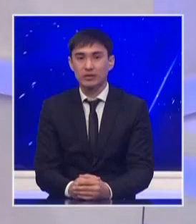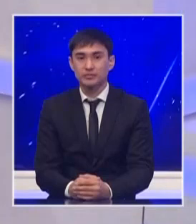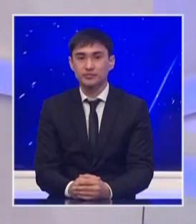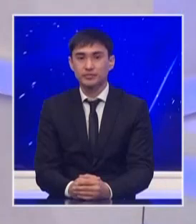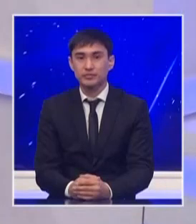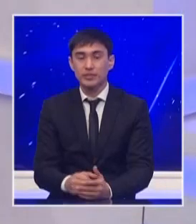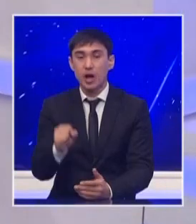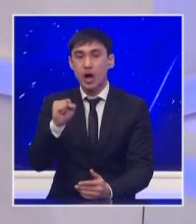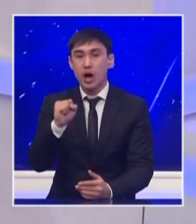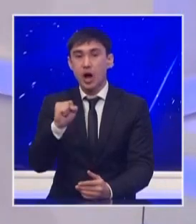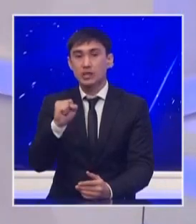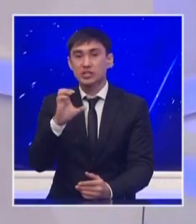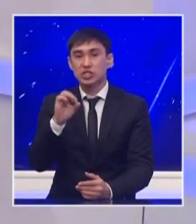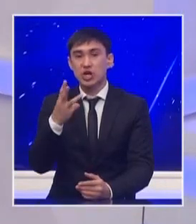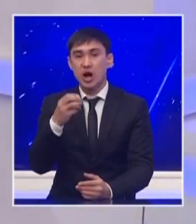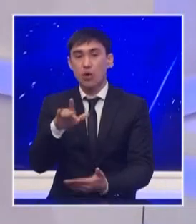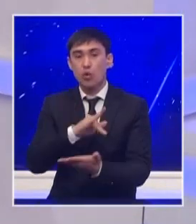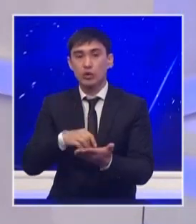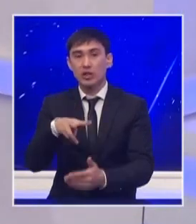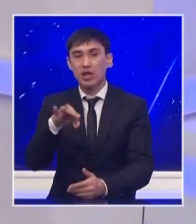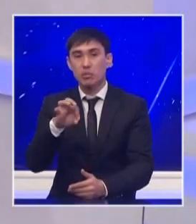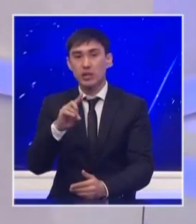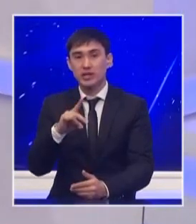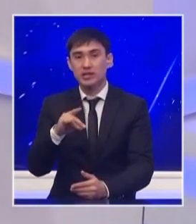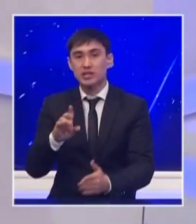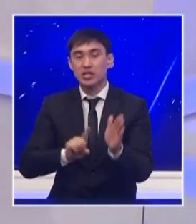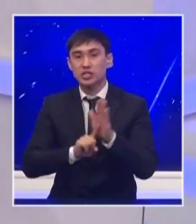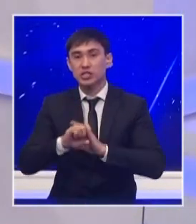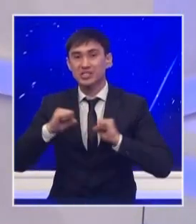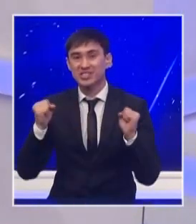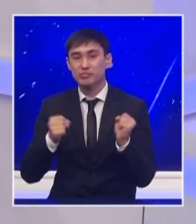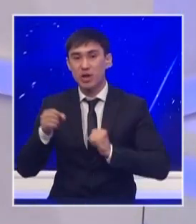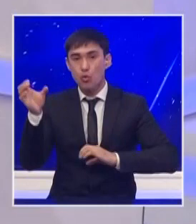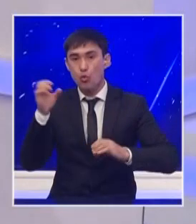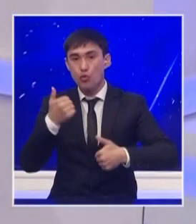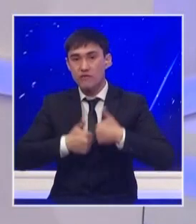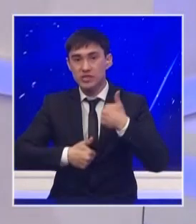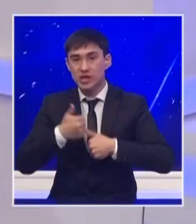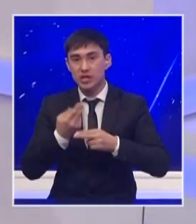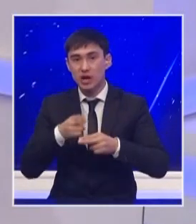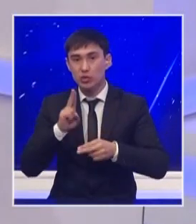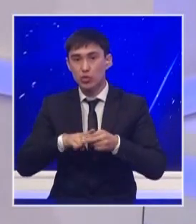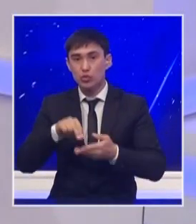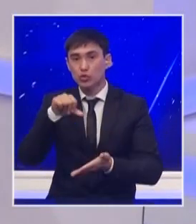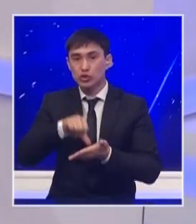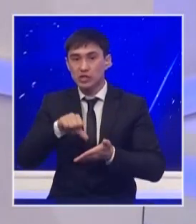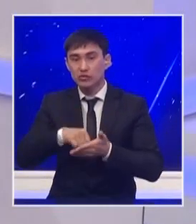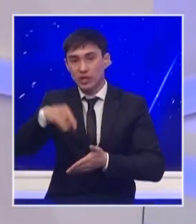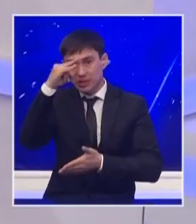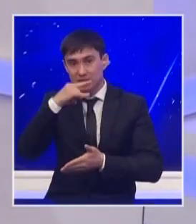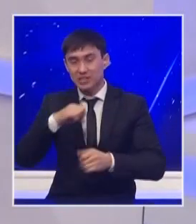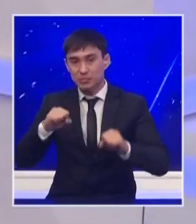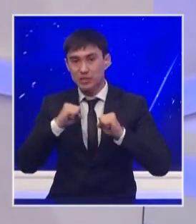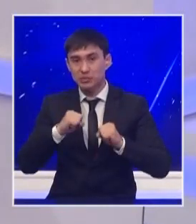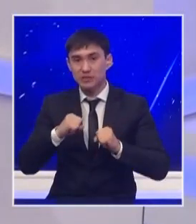в американском городе лейблэйс иди стартовала Зимняя Универсиада в которой также принимает участие и Казахстанские спортсмены всего